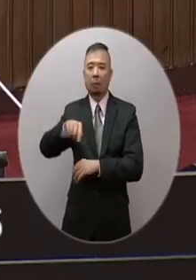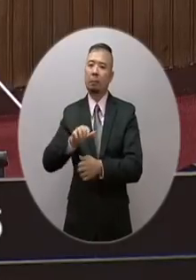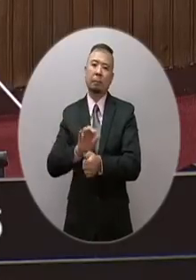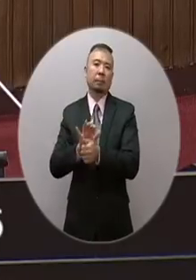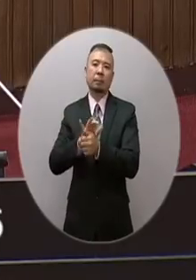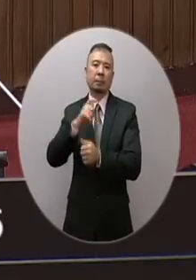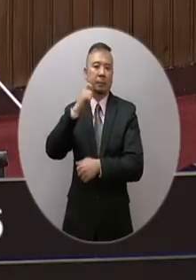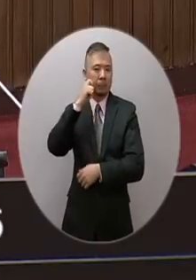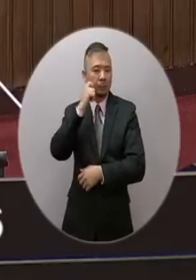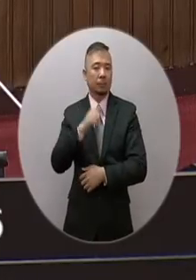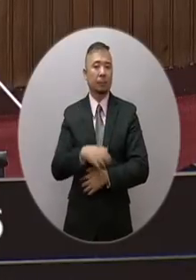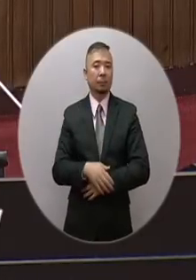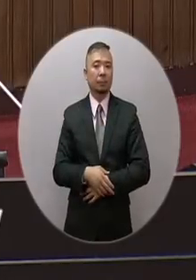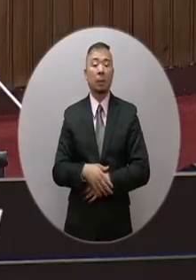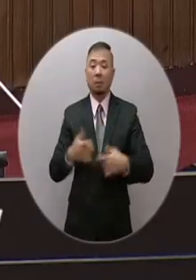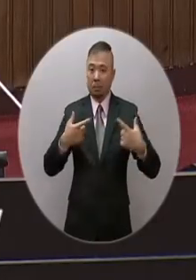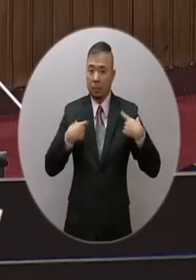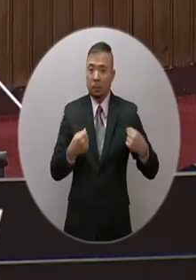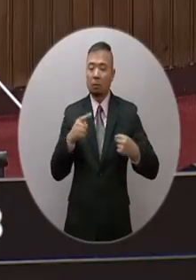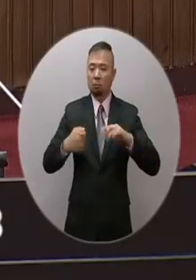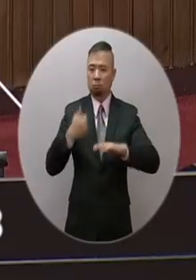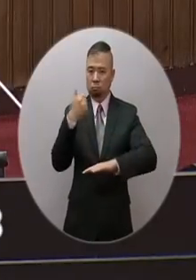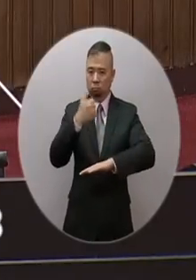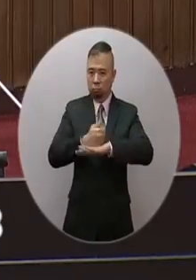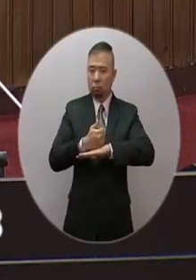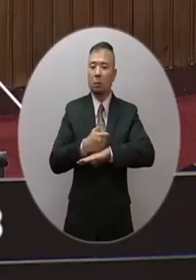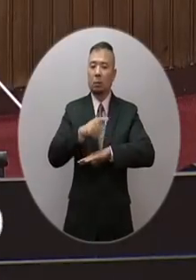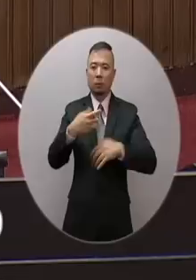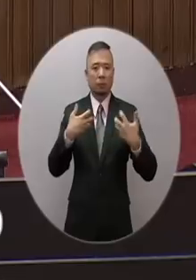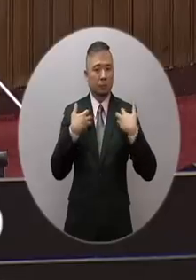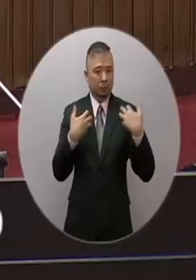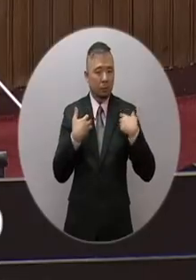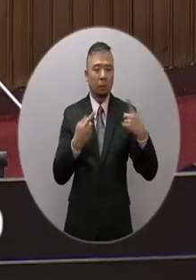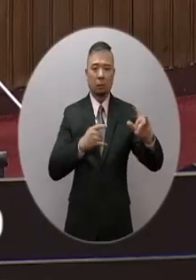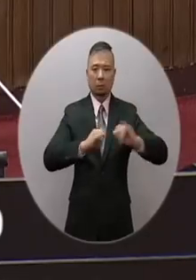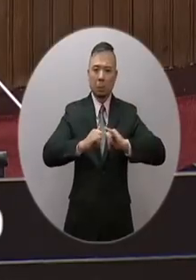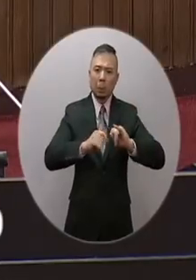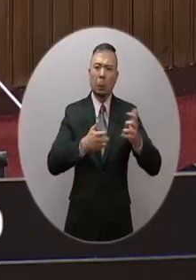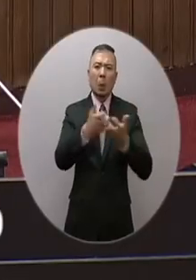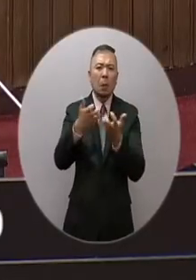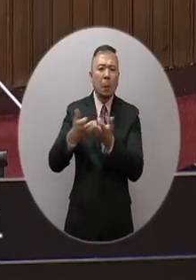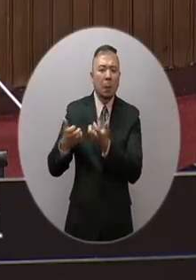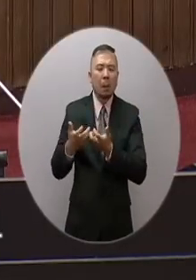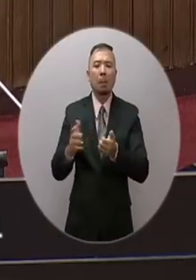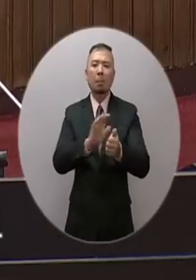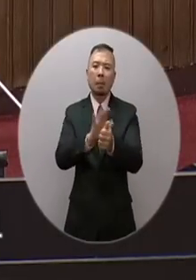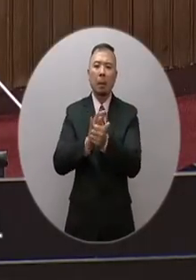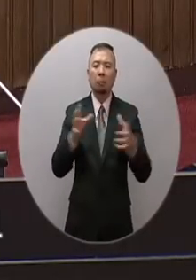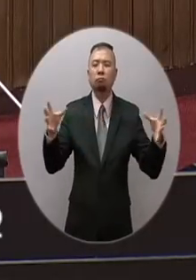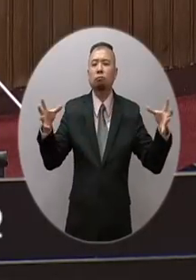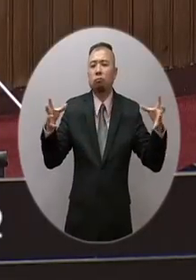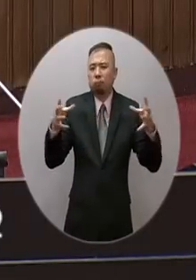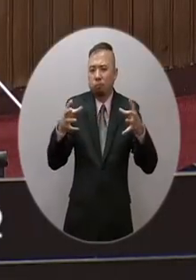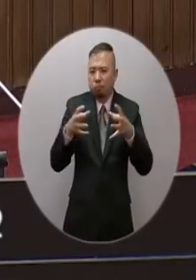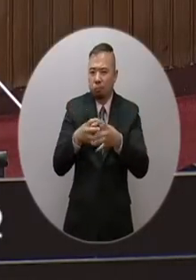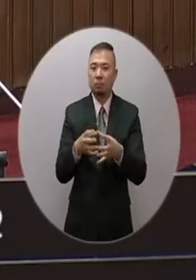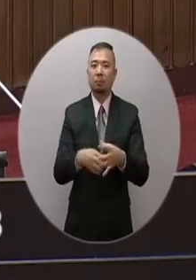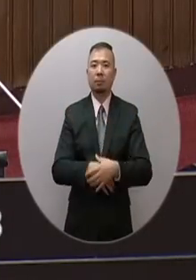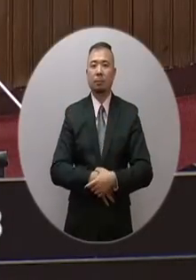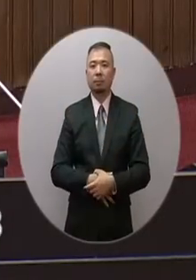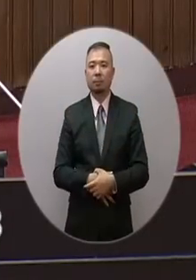裂，是执政者的义务，更是责任。仍是台湾最美丽的风景，也被评